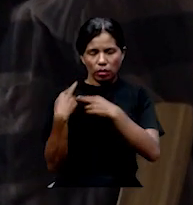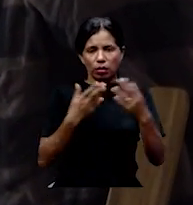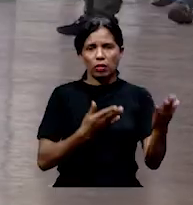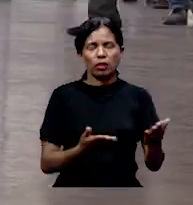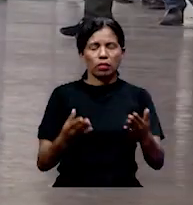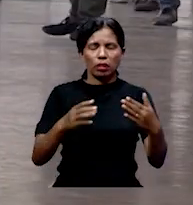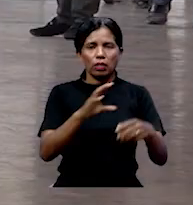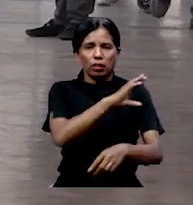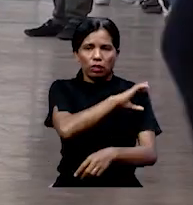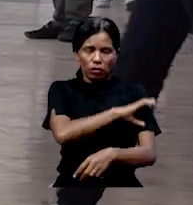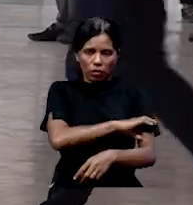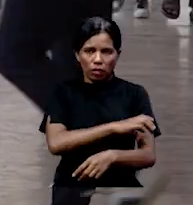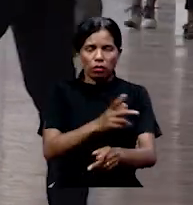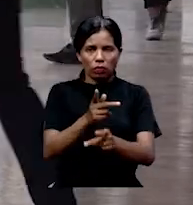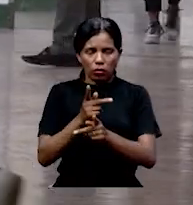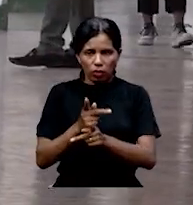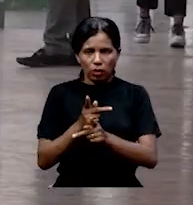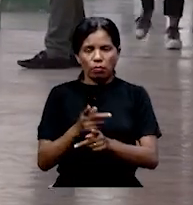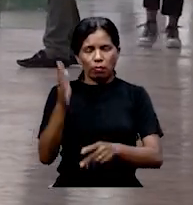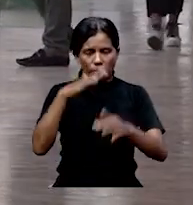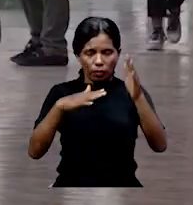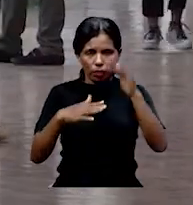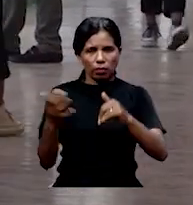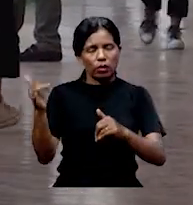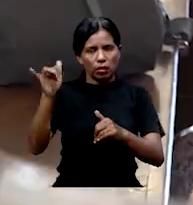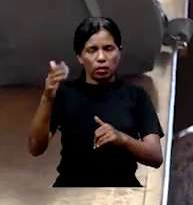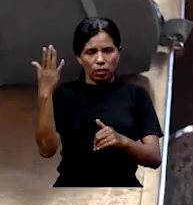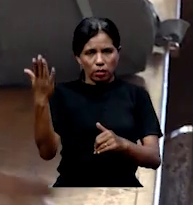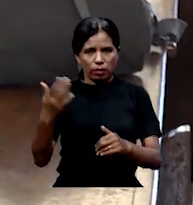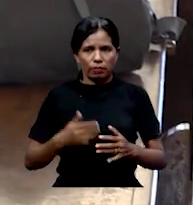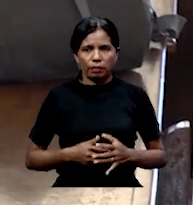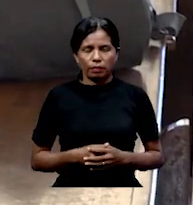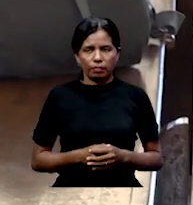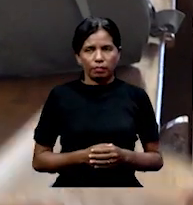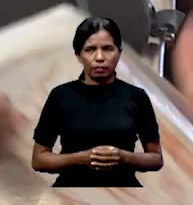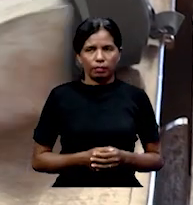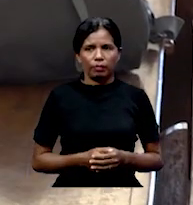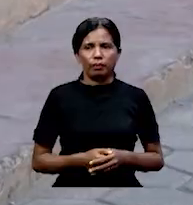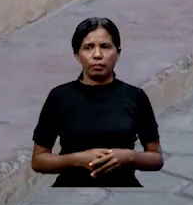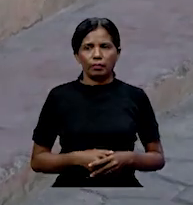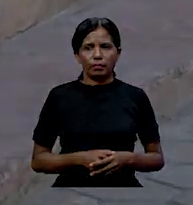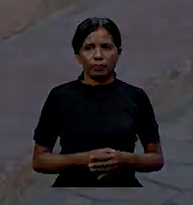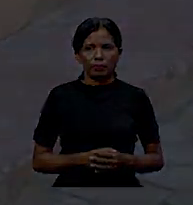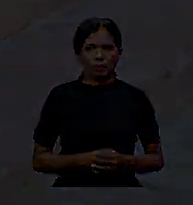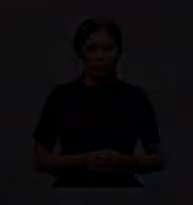di sicurezza, ho di assicura conflitto sira ne be acontece. Aderto Simenis e Largo Smaun, GMN.